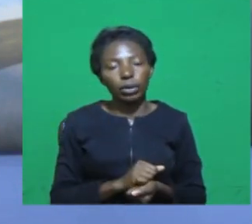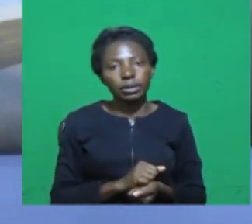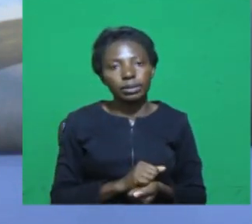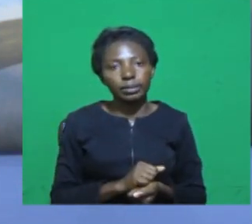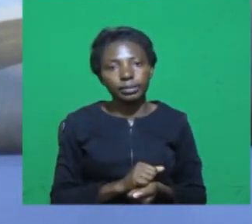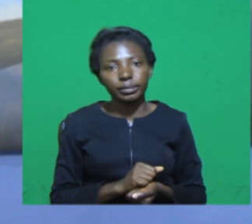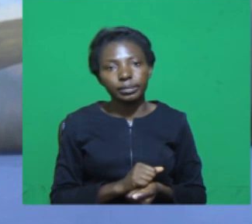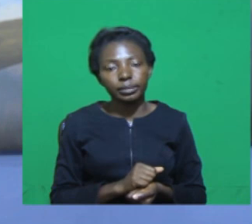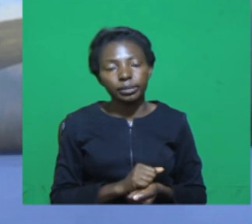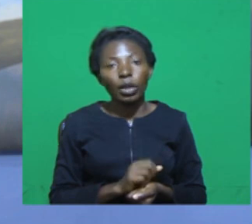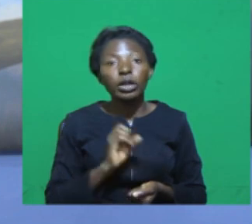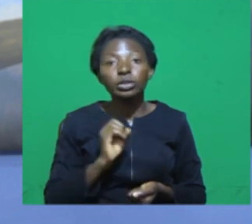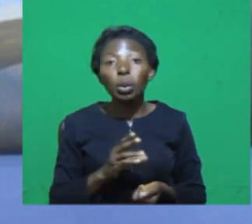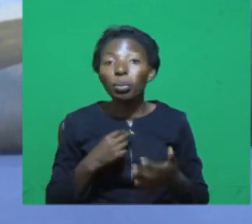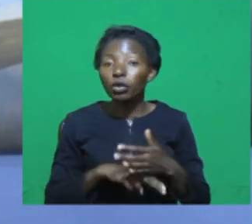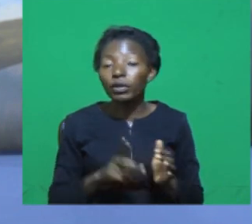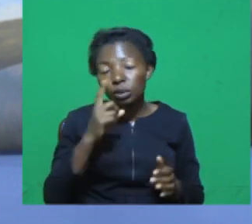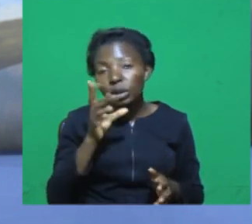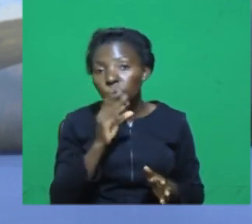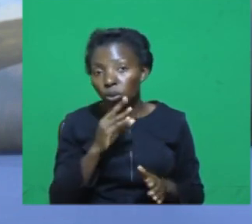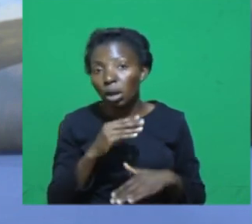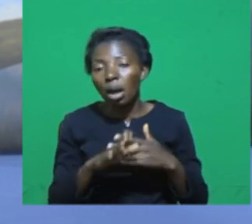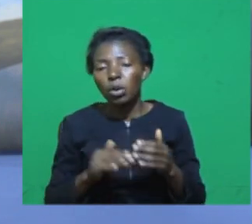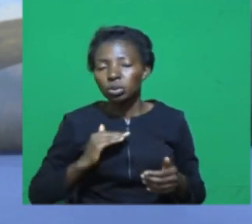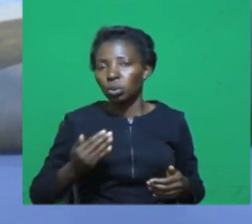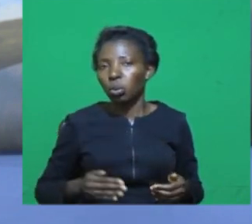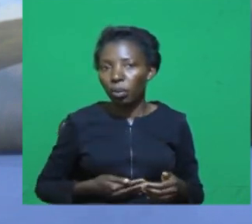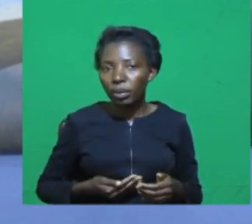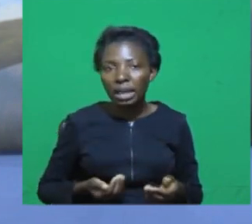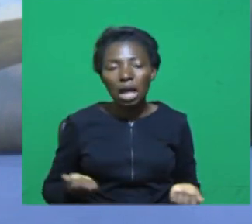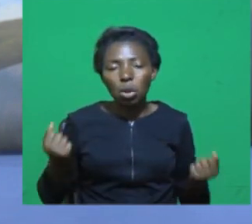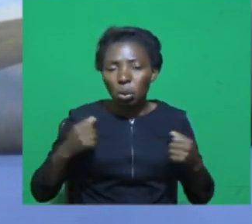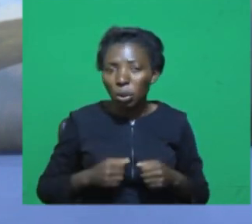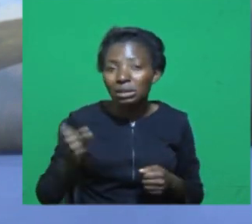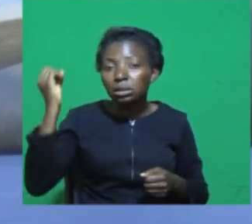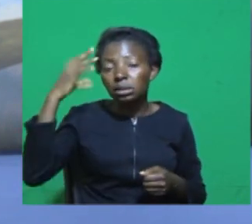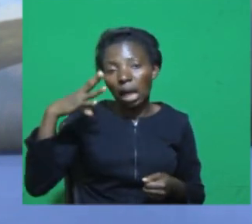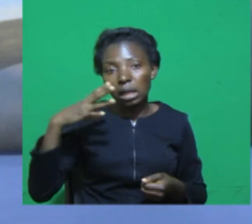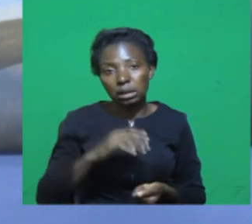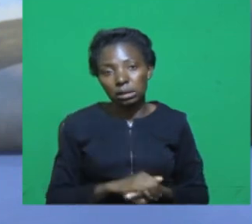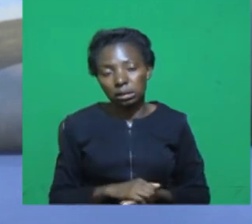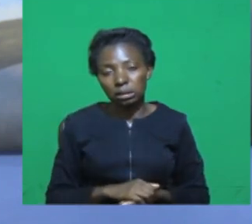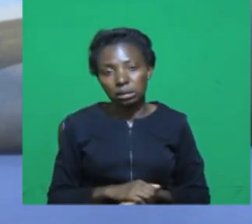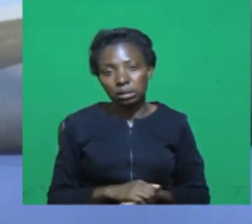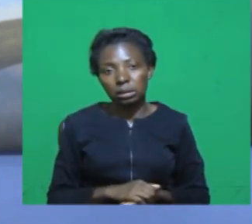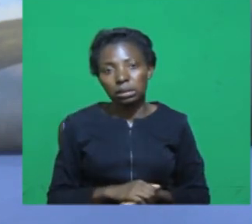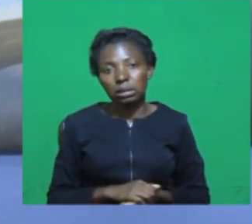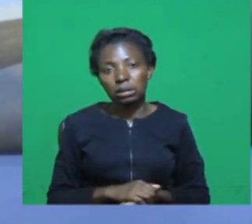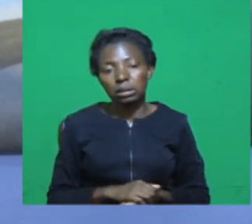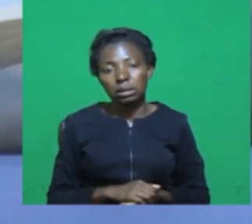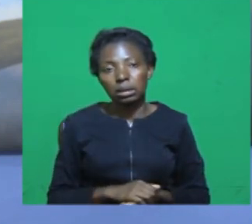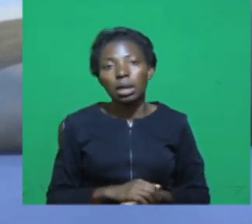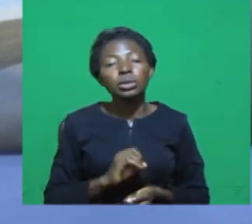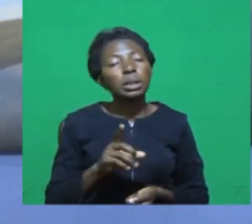yani yaMwari. Saka chiprofita kana chaakuburitsa mudzimai akapfeka zuva kana kuti akapfeka chiedza ari mulight